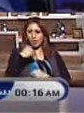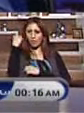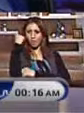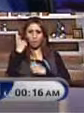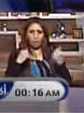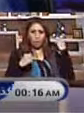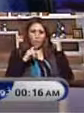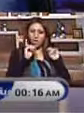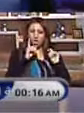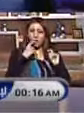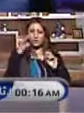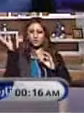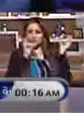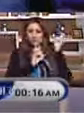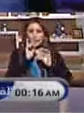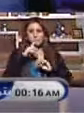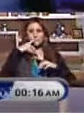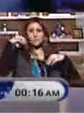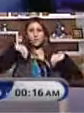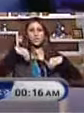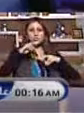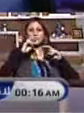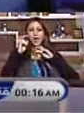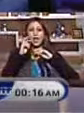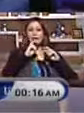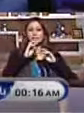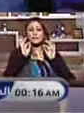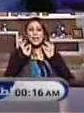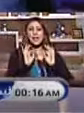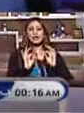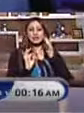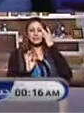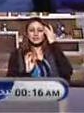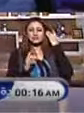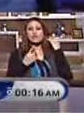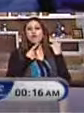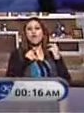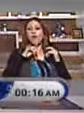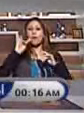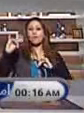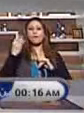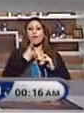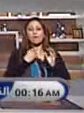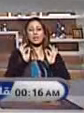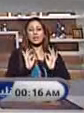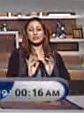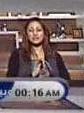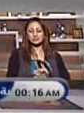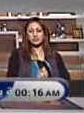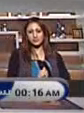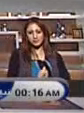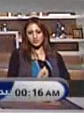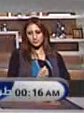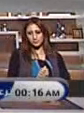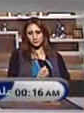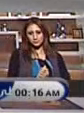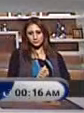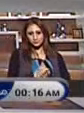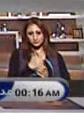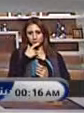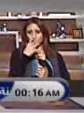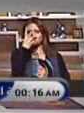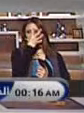ترسل الينا في مثل هذه الامور ادب الحوار ده مهم يخلي الناس تحب بعضها طيب خلينا حضرتك يعني فضلتك لو نتكلم بقى عن شكل ادب